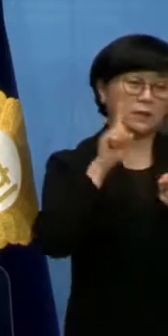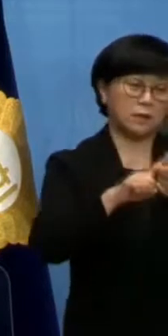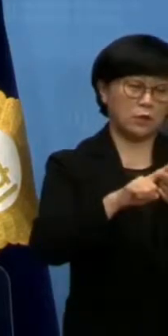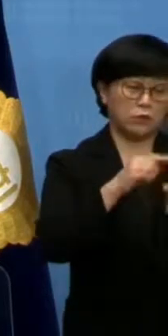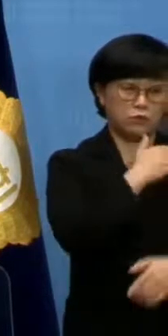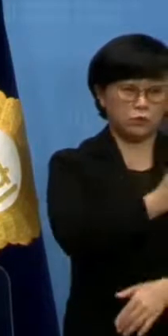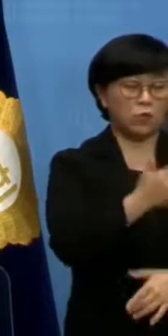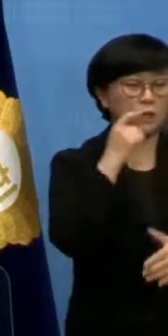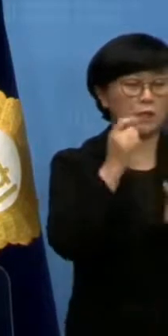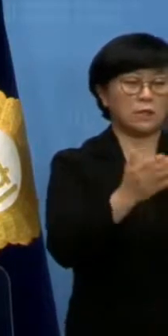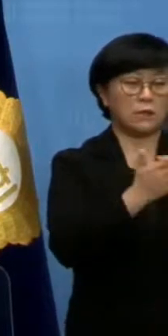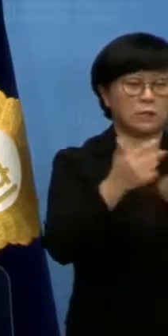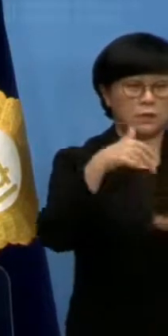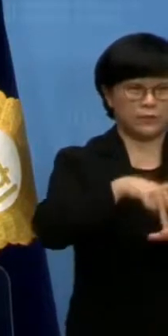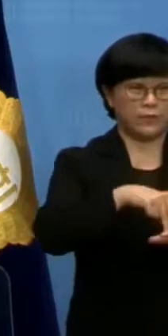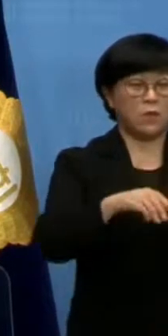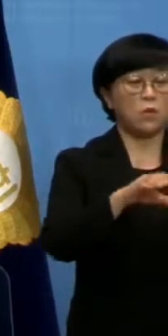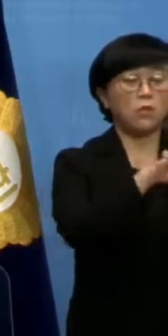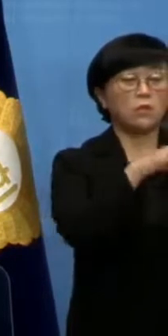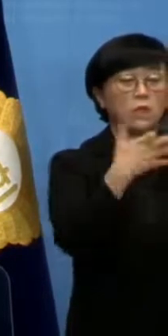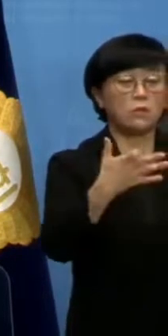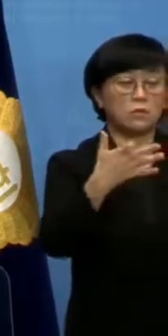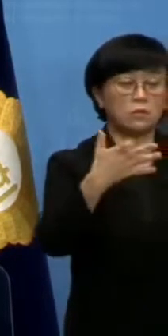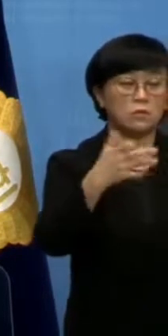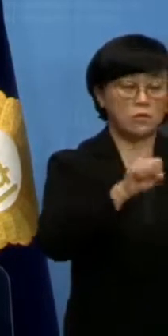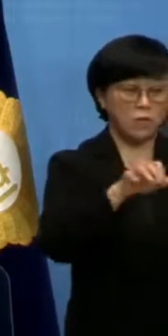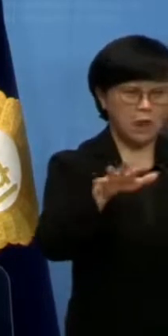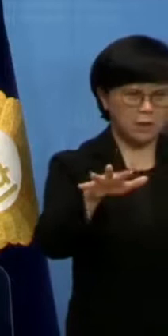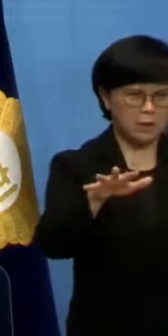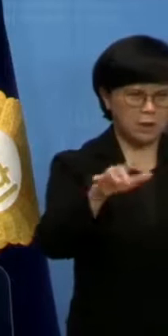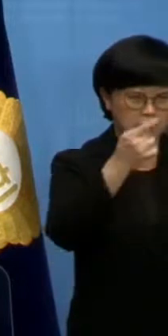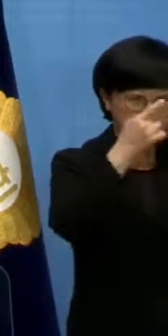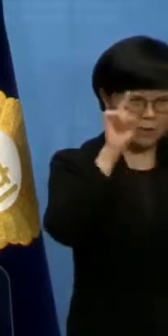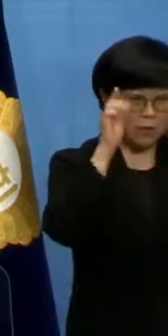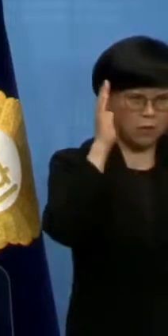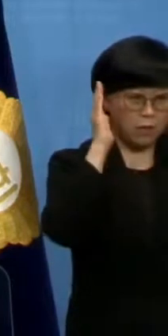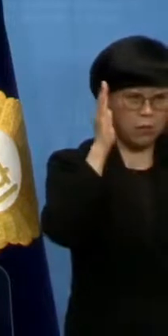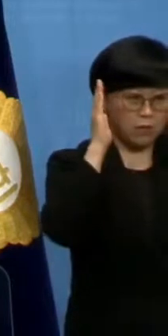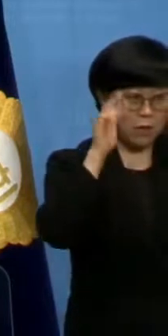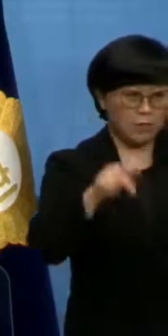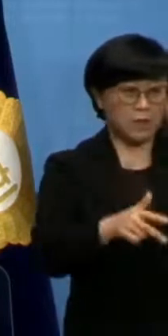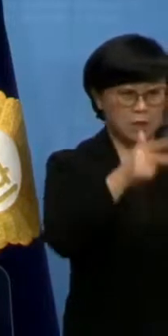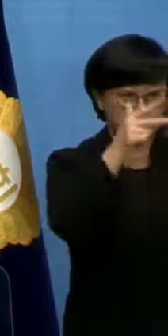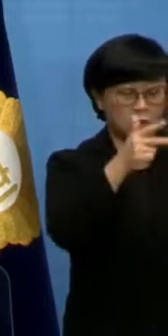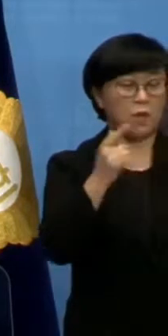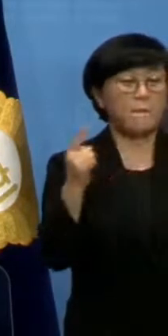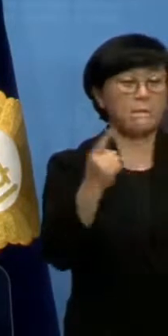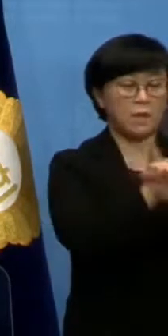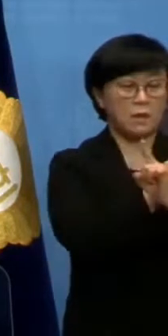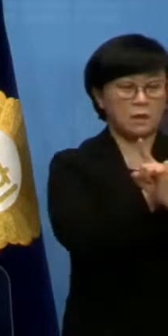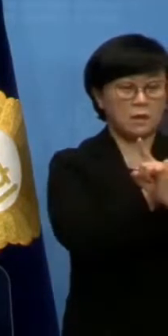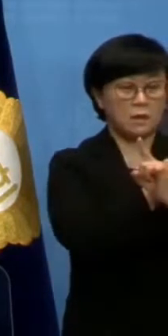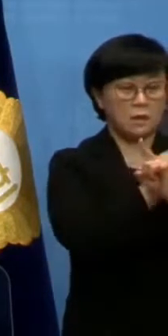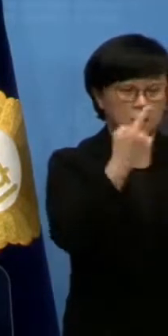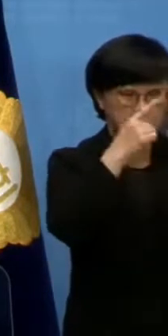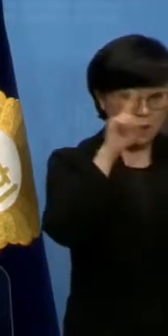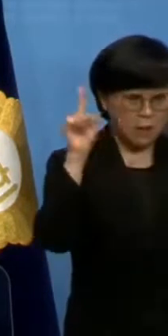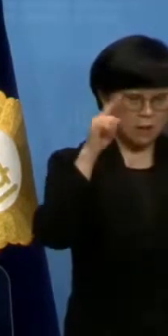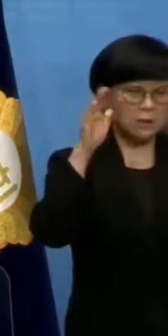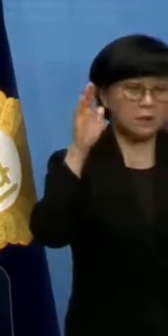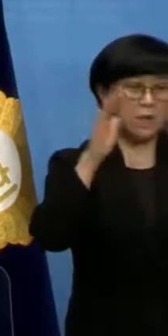자리에 섰습니다. 코로나19 확산으로 대학 수업이 비대면으로 전환되면서 대학 교육의